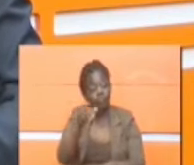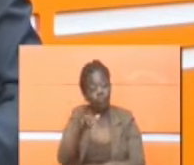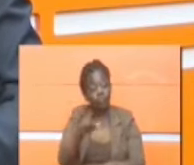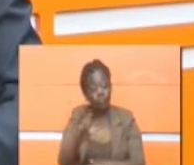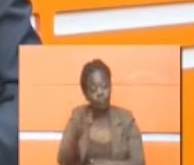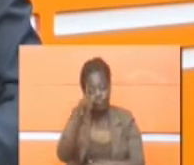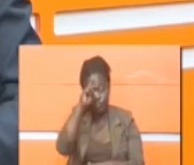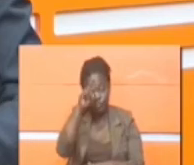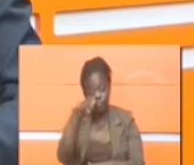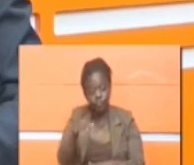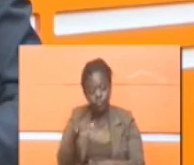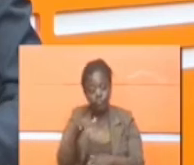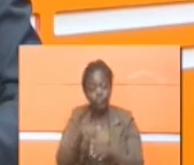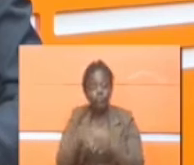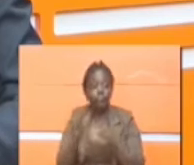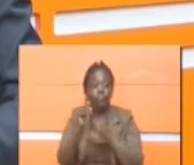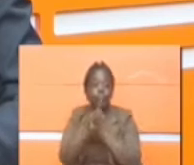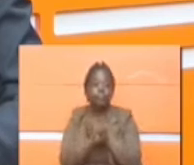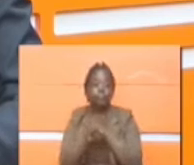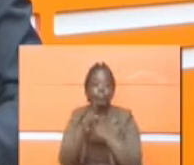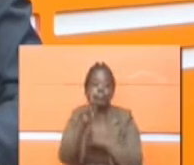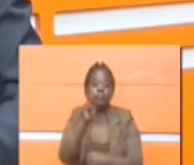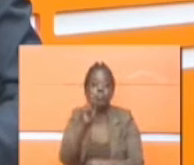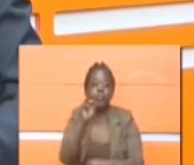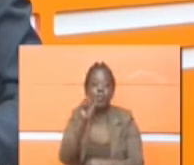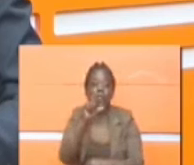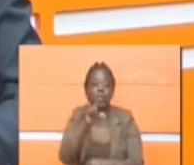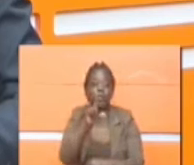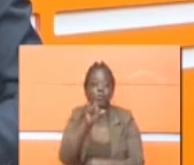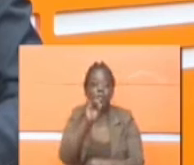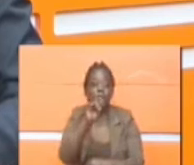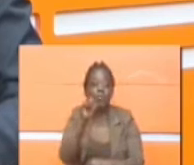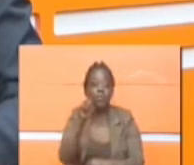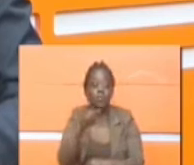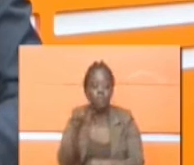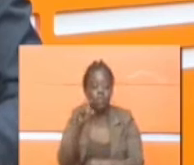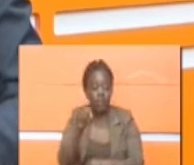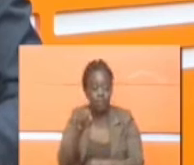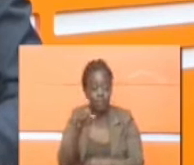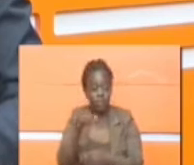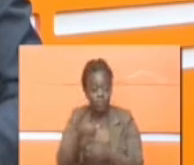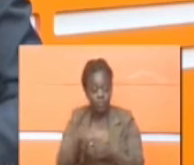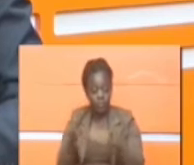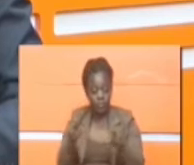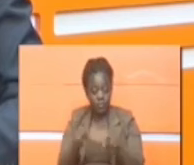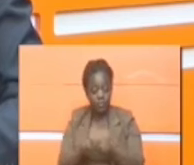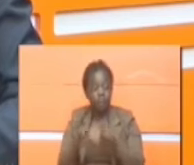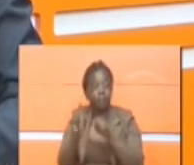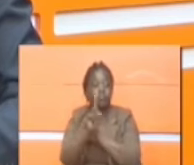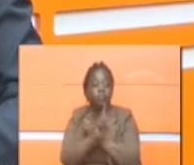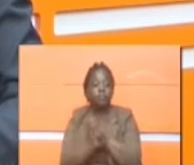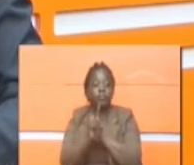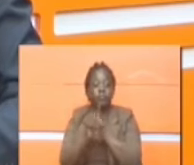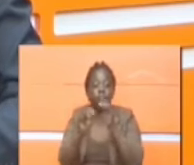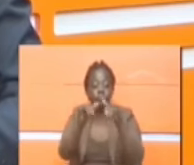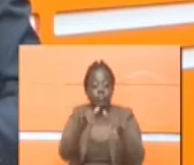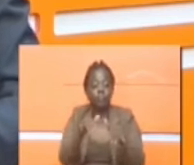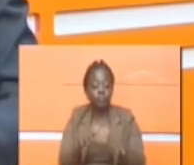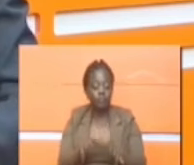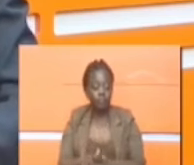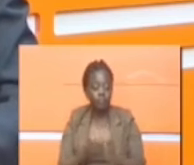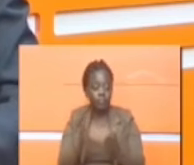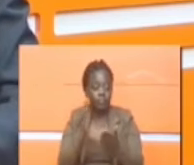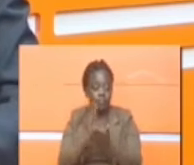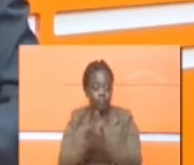by'abajjajjabe ku kyalo Kalagala ekisangibwa Kalisizo Town Council mu district ey'Ekyotera. Okuzika